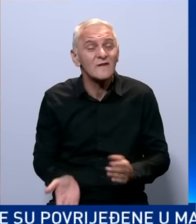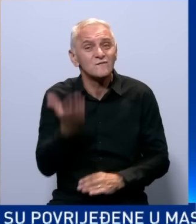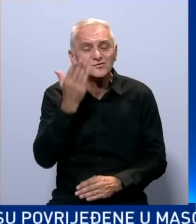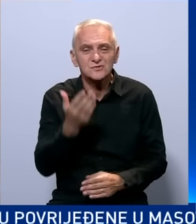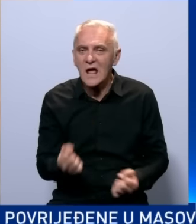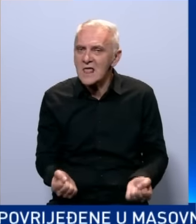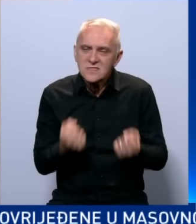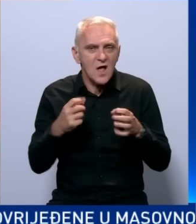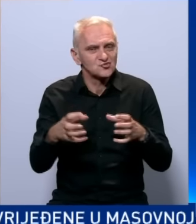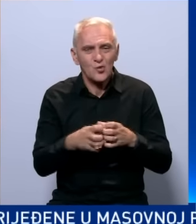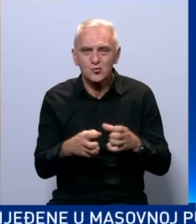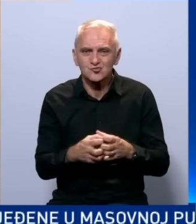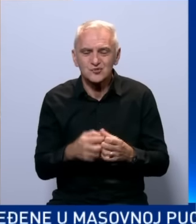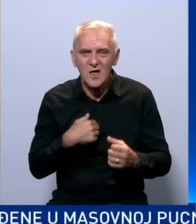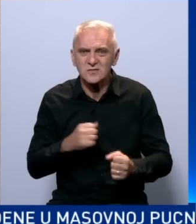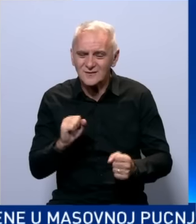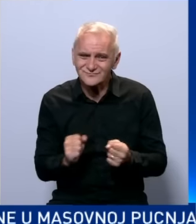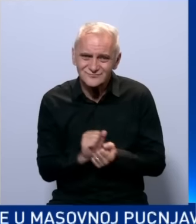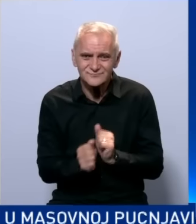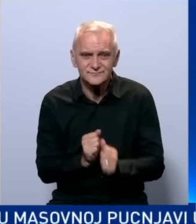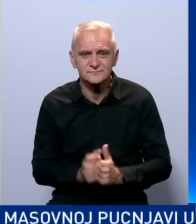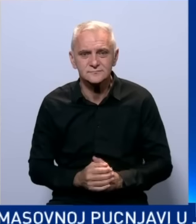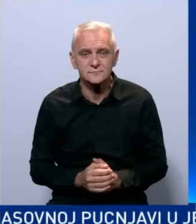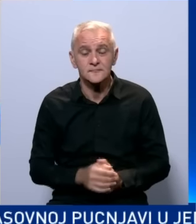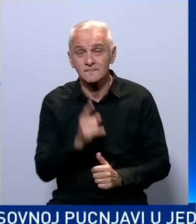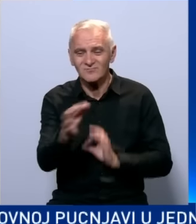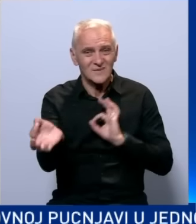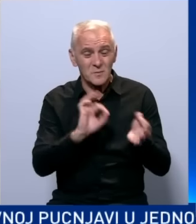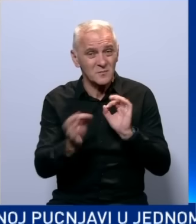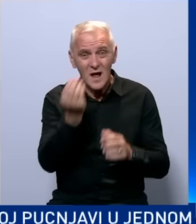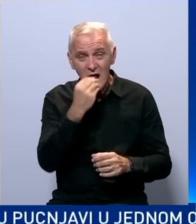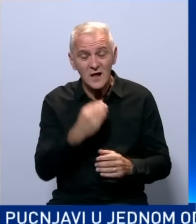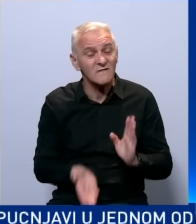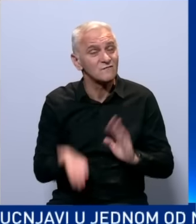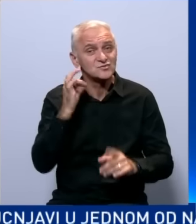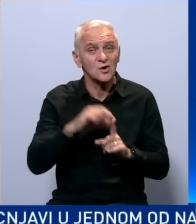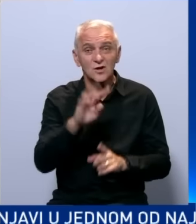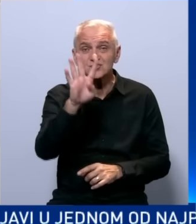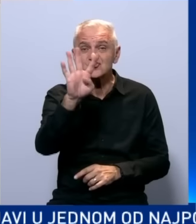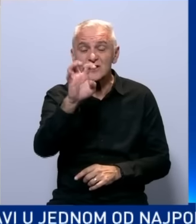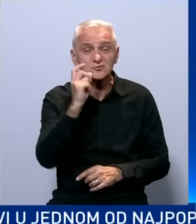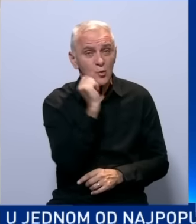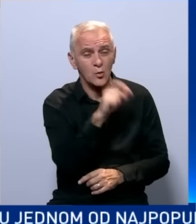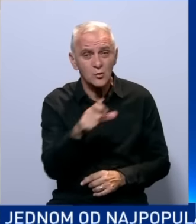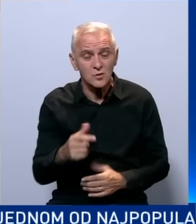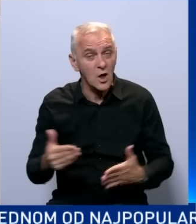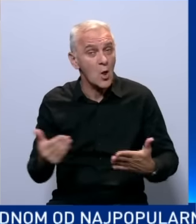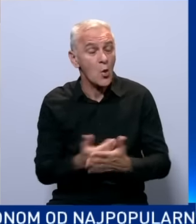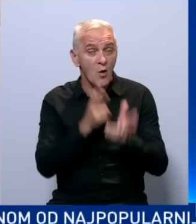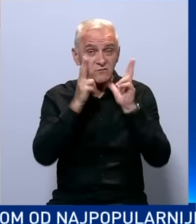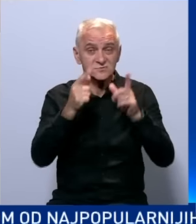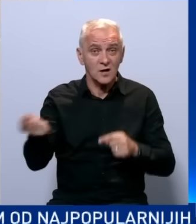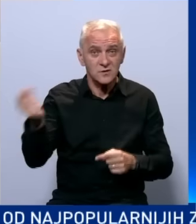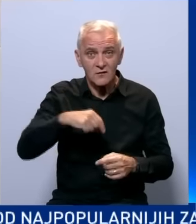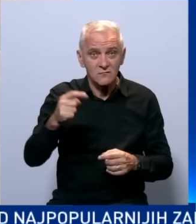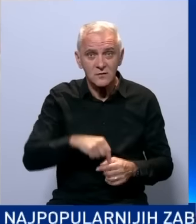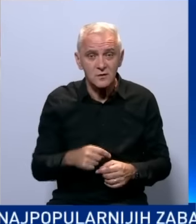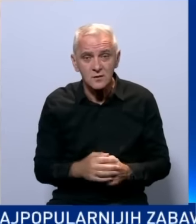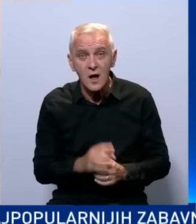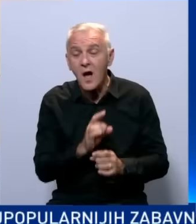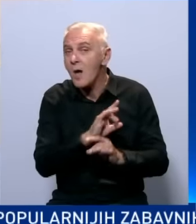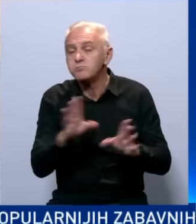i udruženju da izdrži sve to. Pripremaju hranu za više od 400 korisnika. Novi zahtjevi pristižu, a i dalje bez